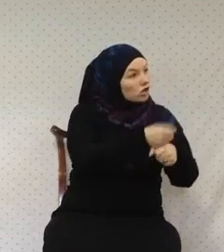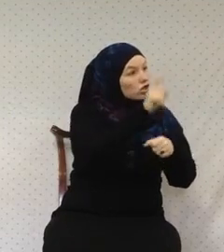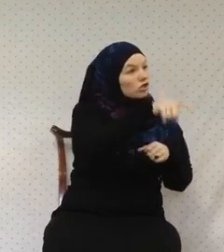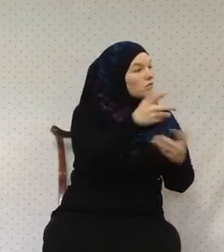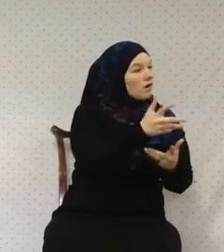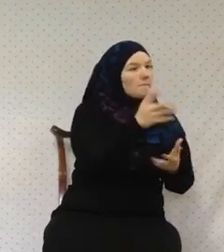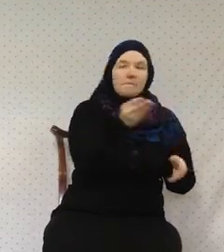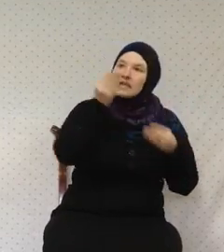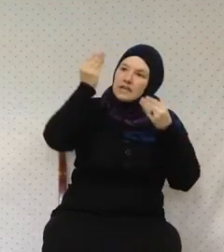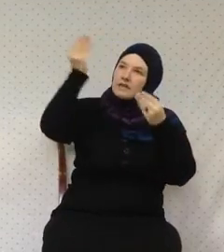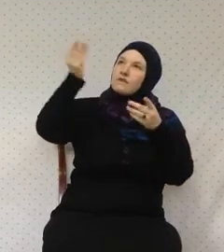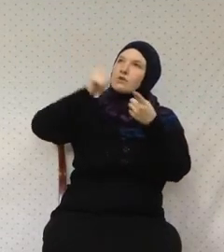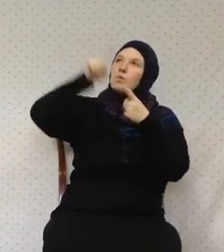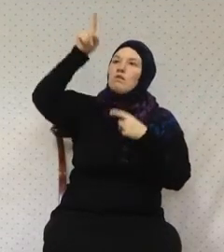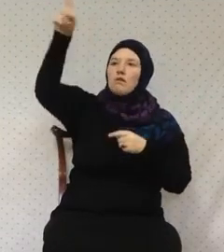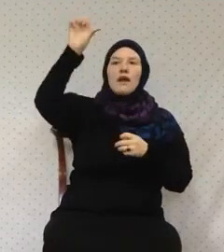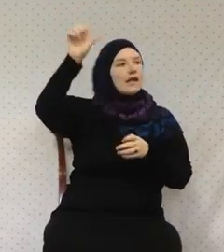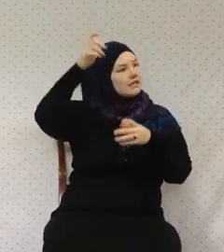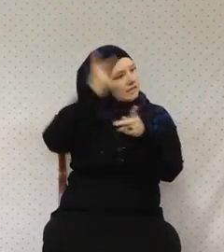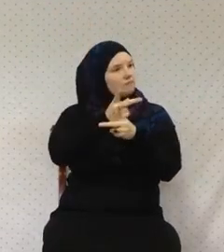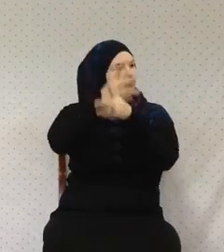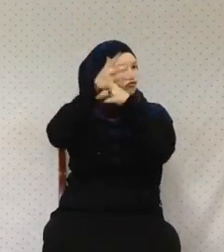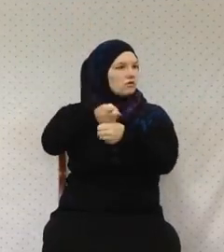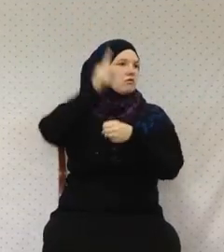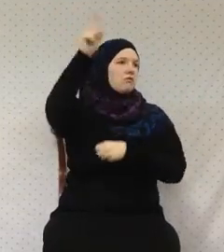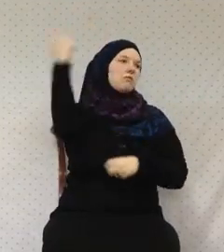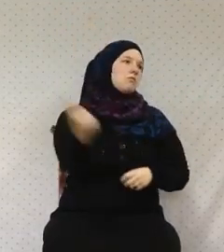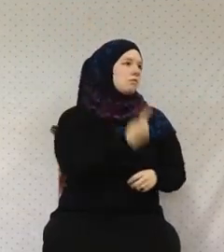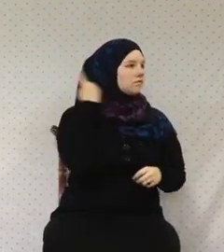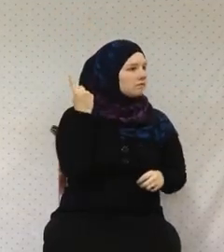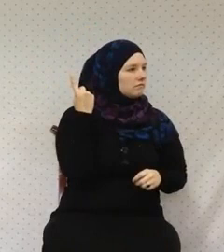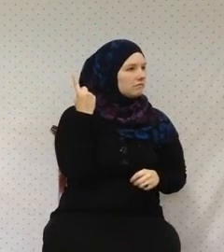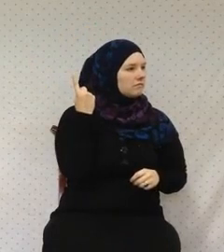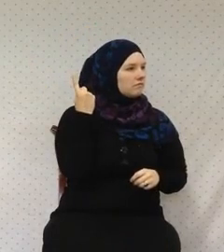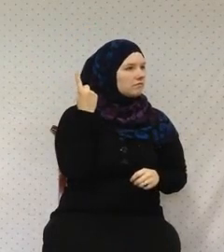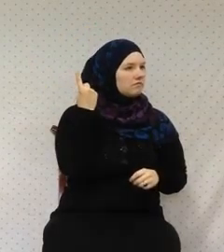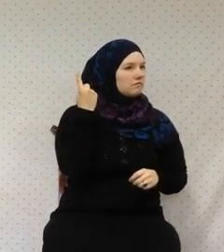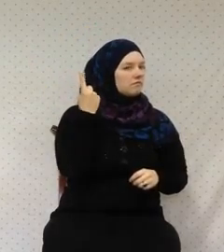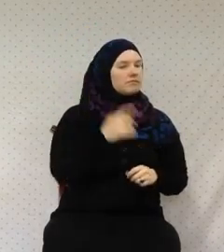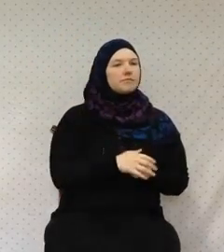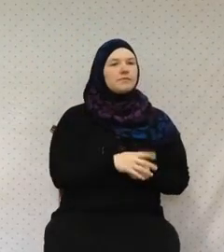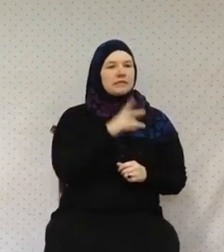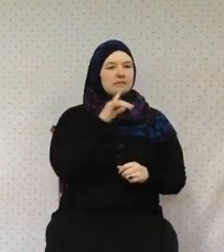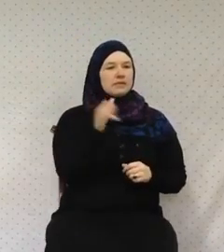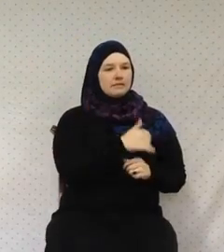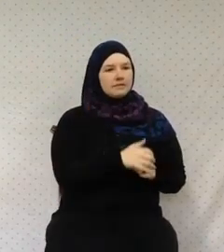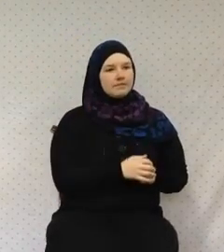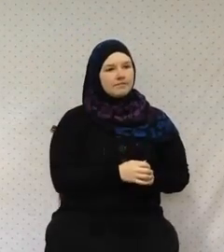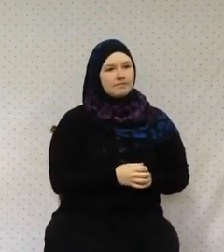deliver and keep their trust in Him alone, in Allah alone. وَعَلَى